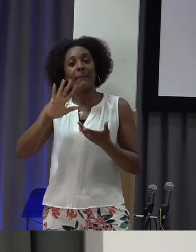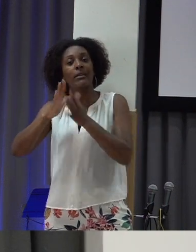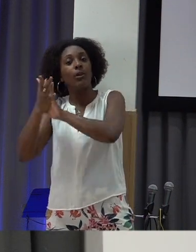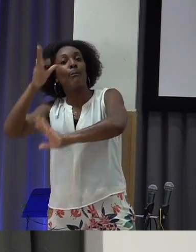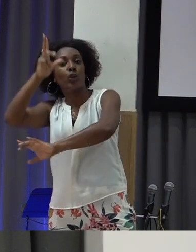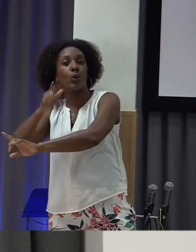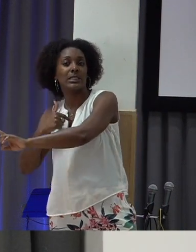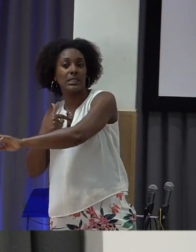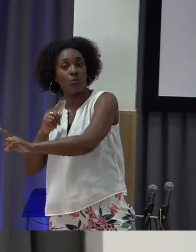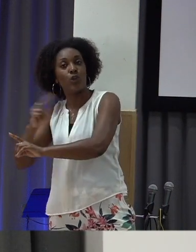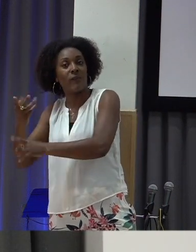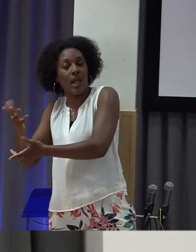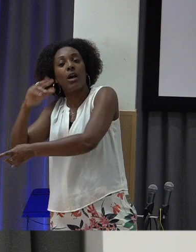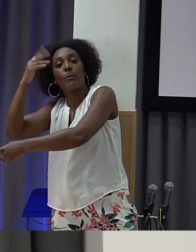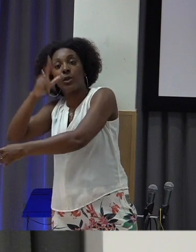d'ailleurs. Et